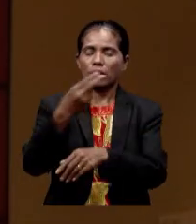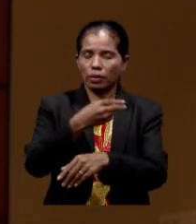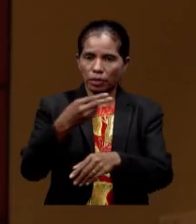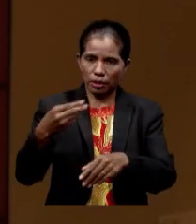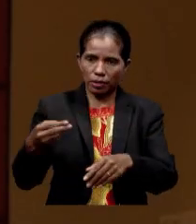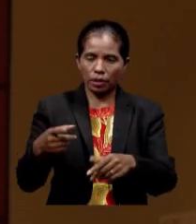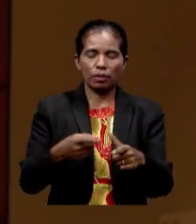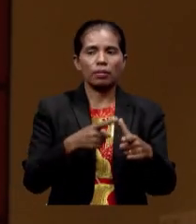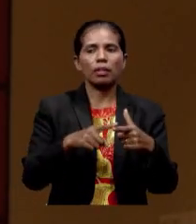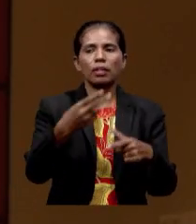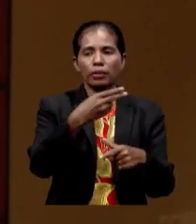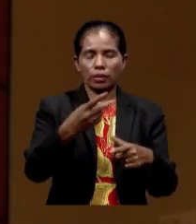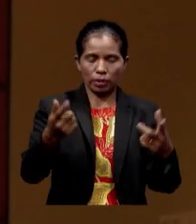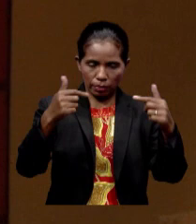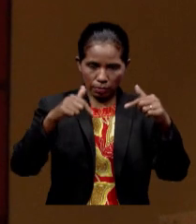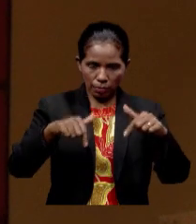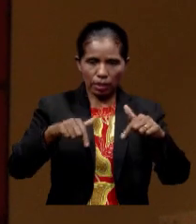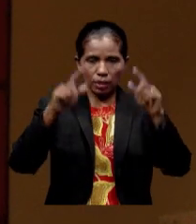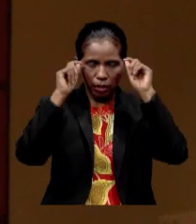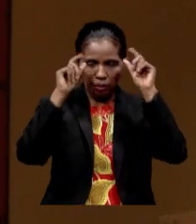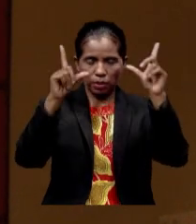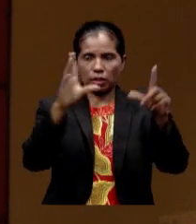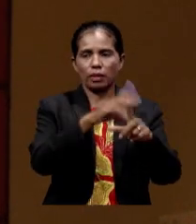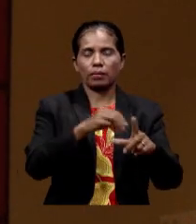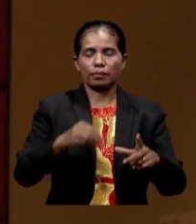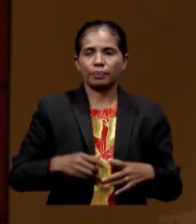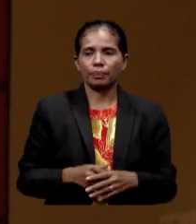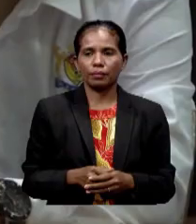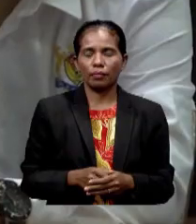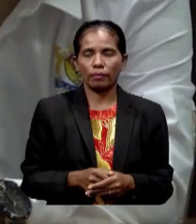Indonesianya produknya Timur